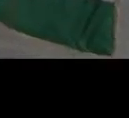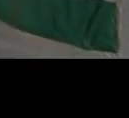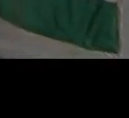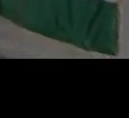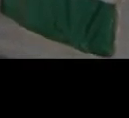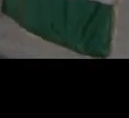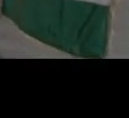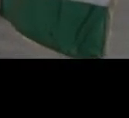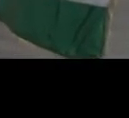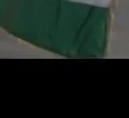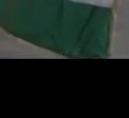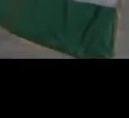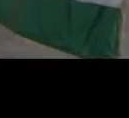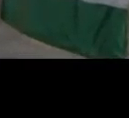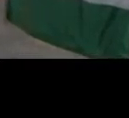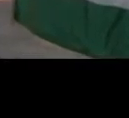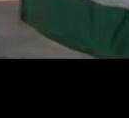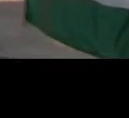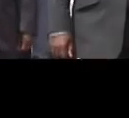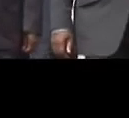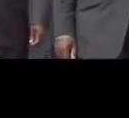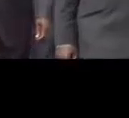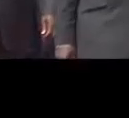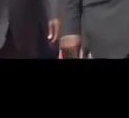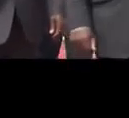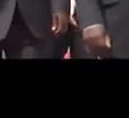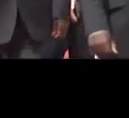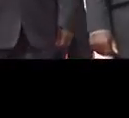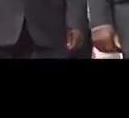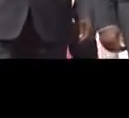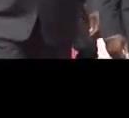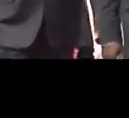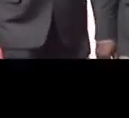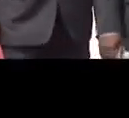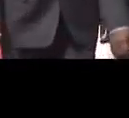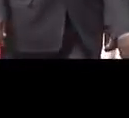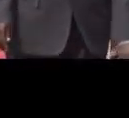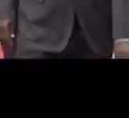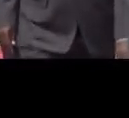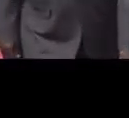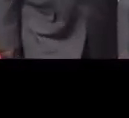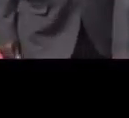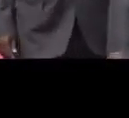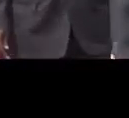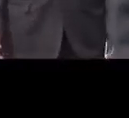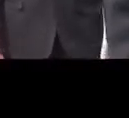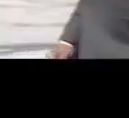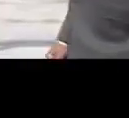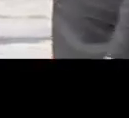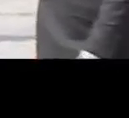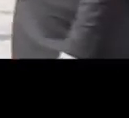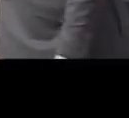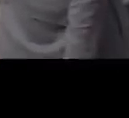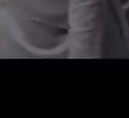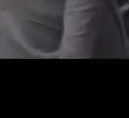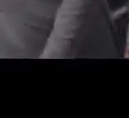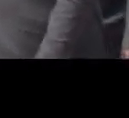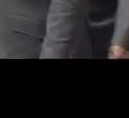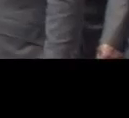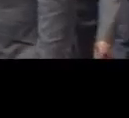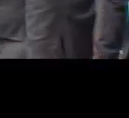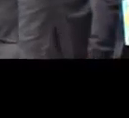de 11h. Il poursuit sa tournée africaine de 4 jours, la première pour un chef du gouvernement japonais sur le continent